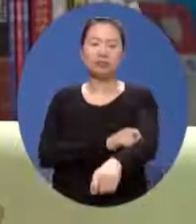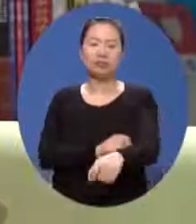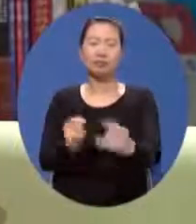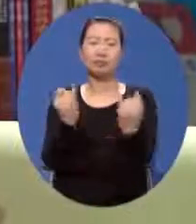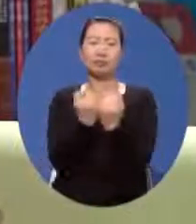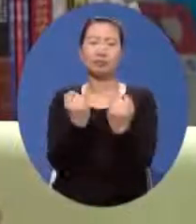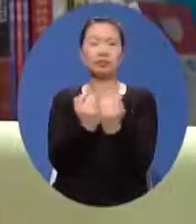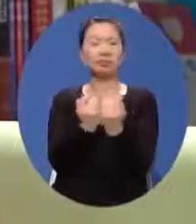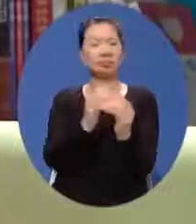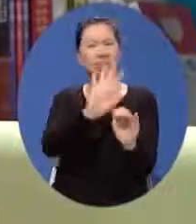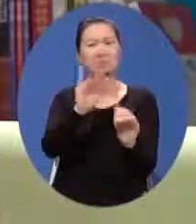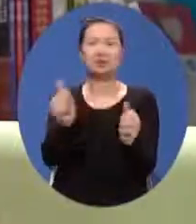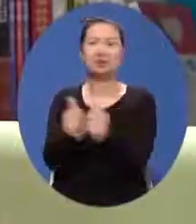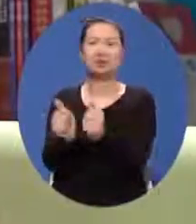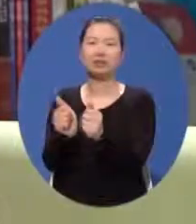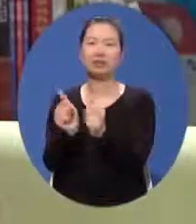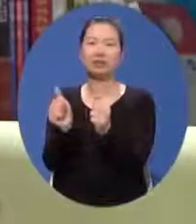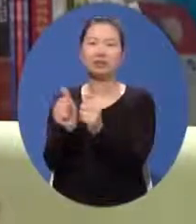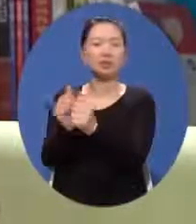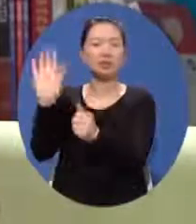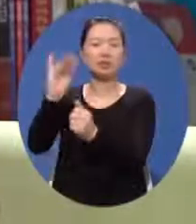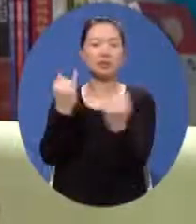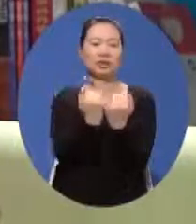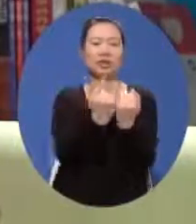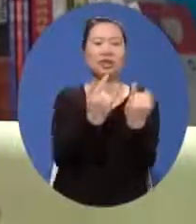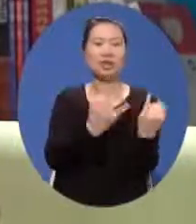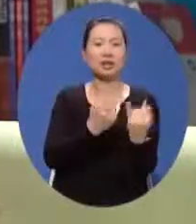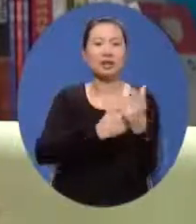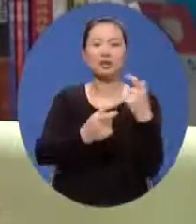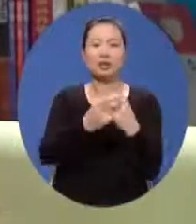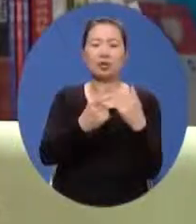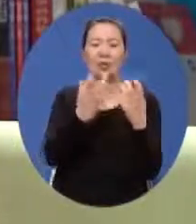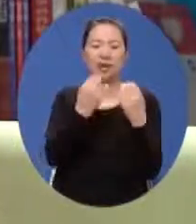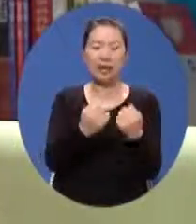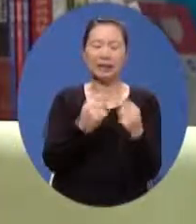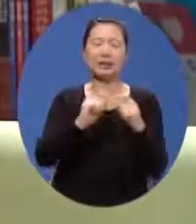남자애보다는 여자애에게서 더 많이 나타난다, 이렇게 보고되고 있습니다.